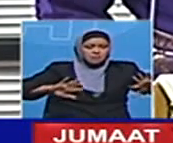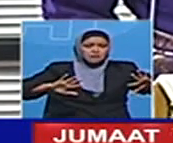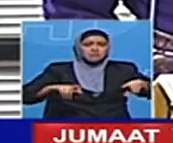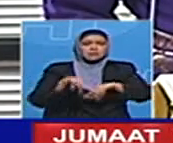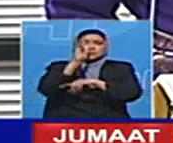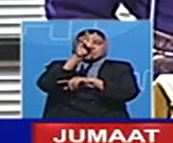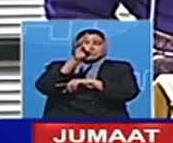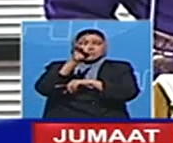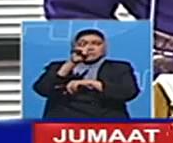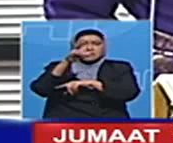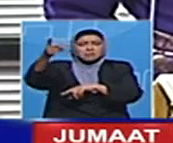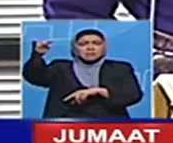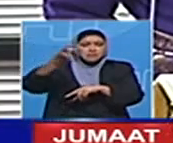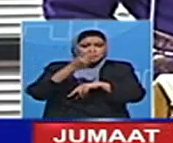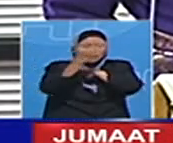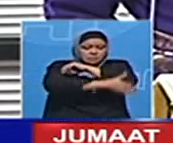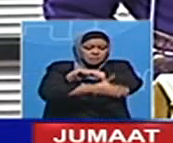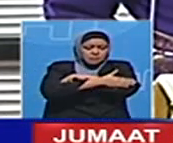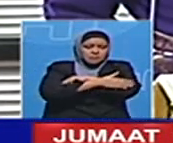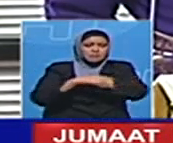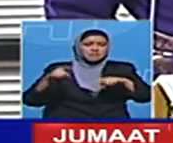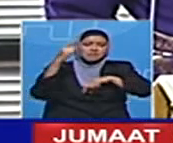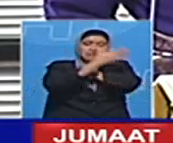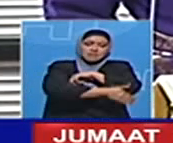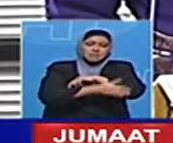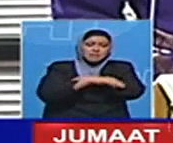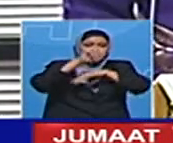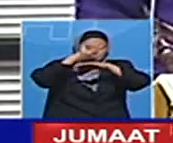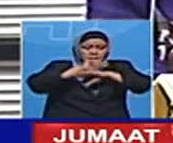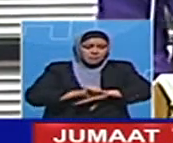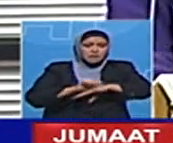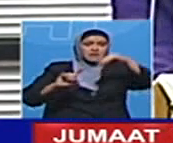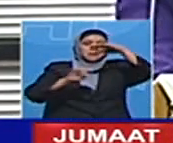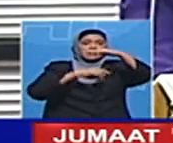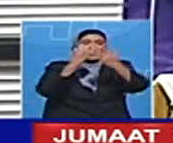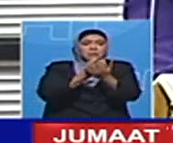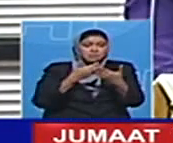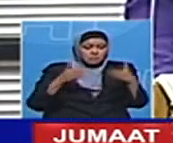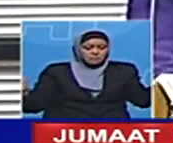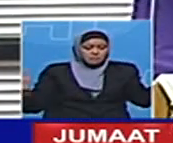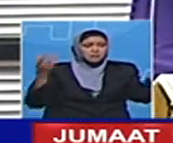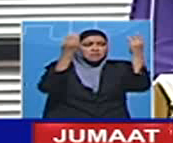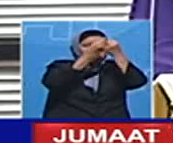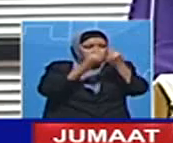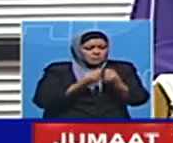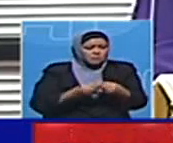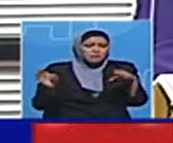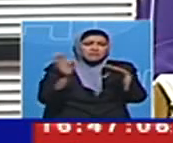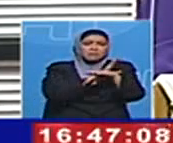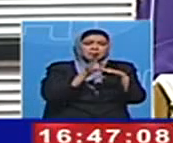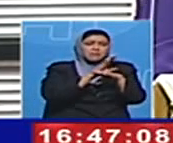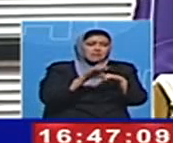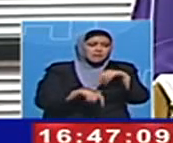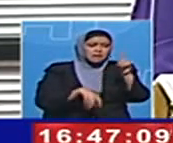dua Hala sebagai sebuah negara yang mengamalkan dasar ekonomi terbuka di mana jumlah dagangan adalah sekitar